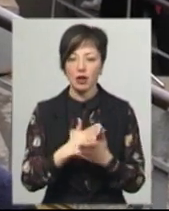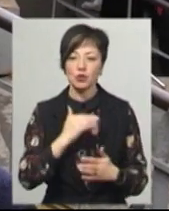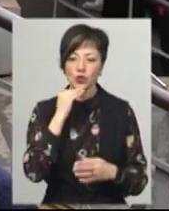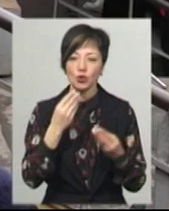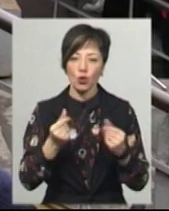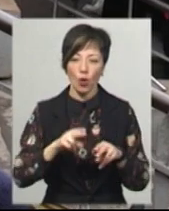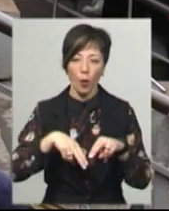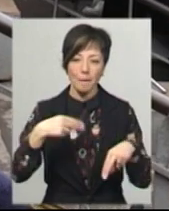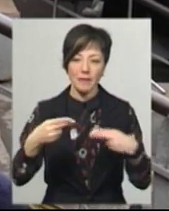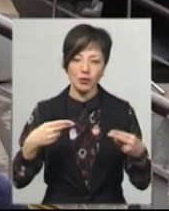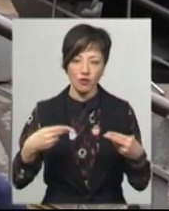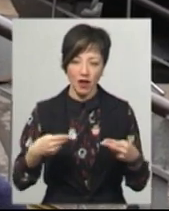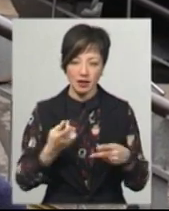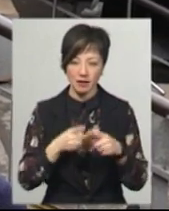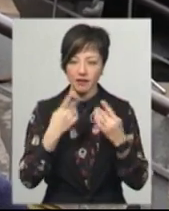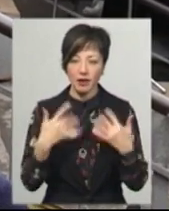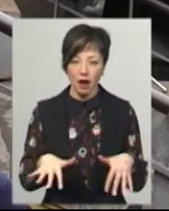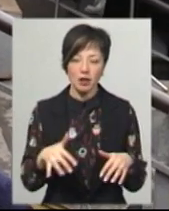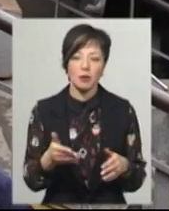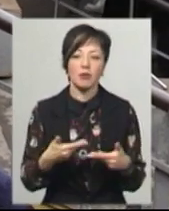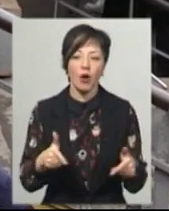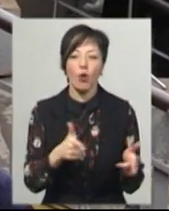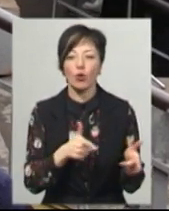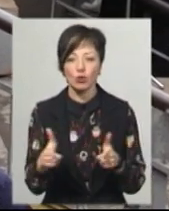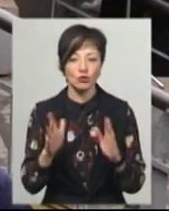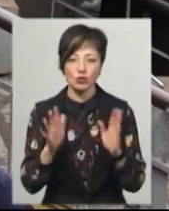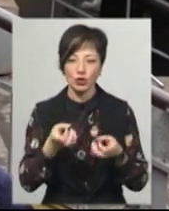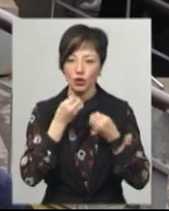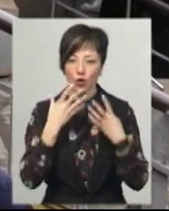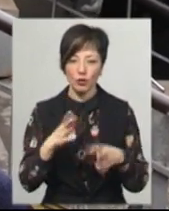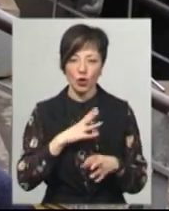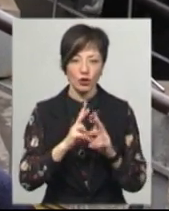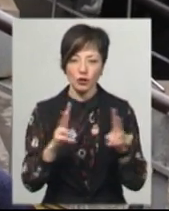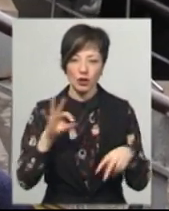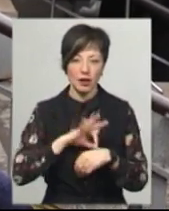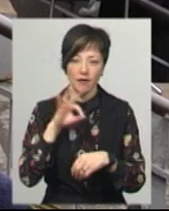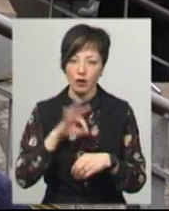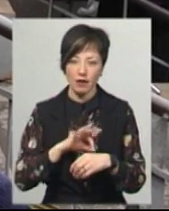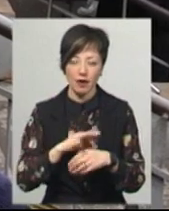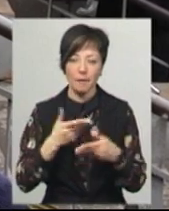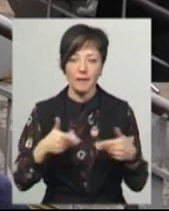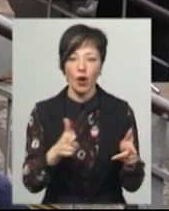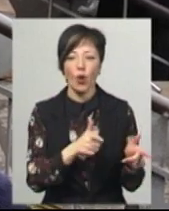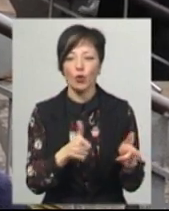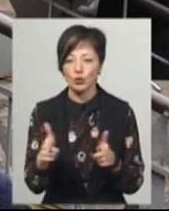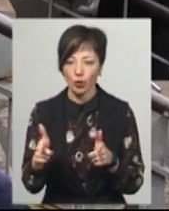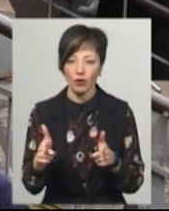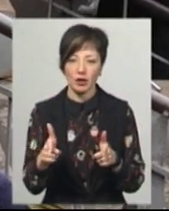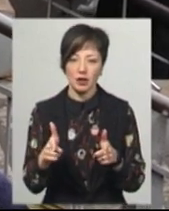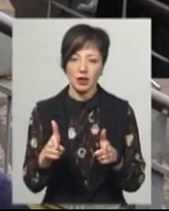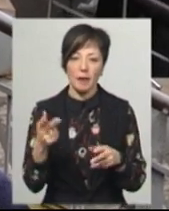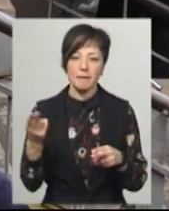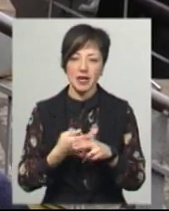щоб компенсувати нам оці втрати. Ми вже готові, щоб тільки було дуже добре, щоб ніхто не хворів, і ми вже готові без